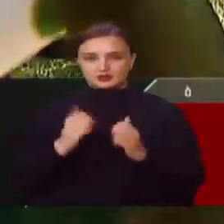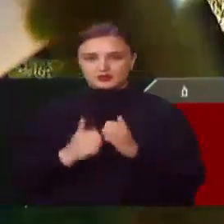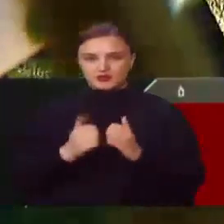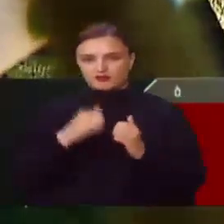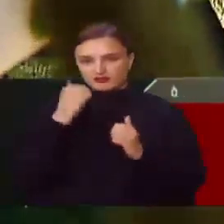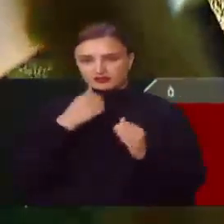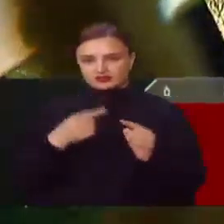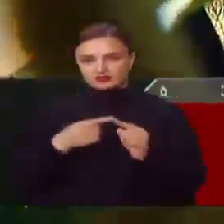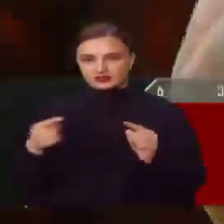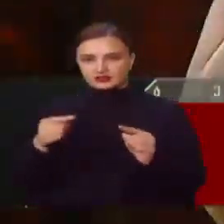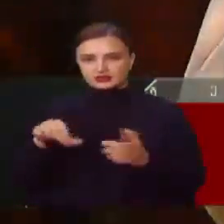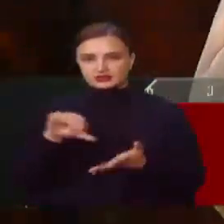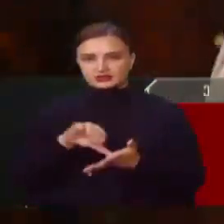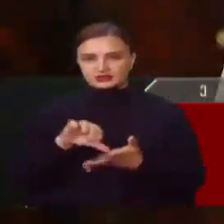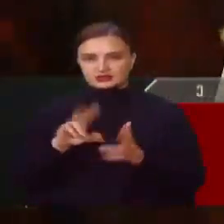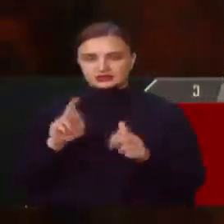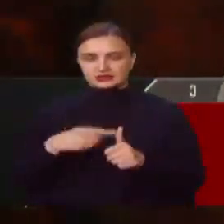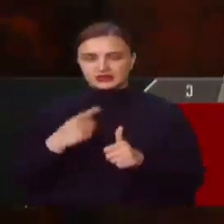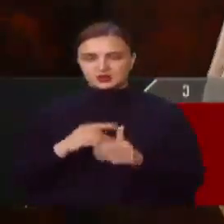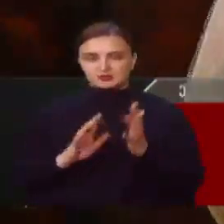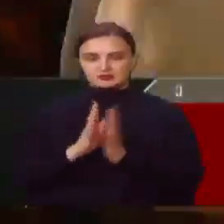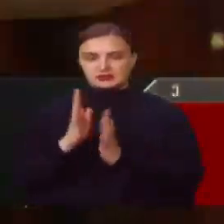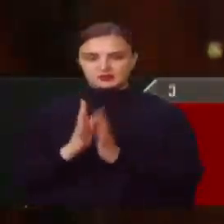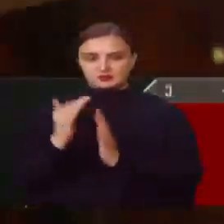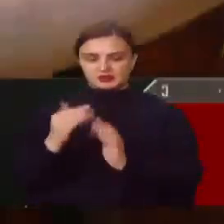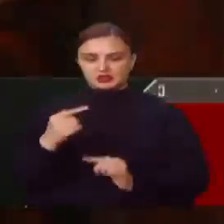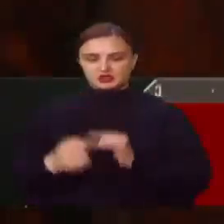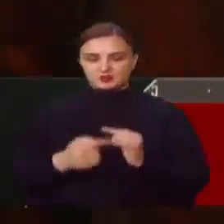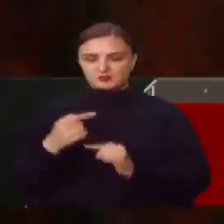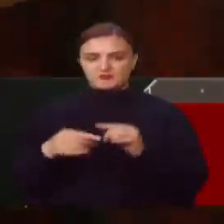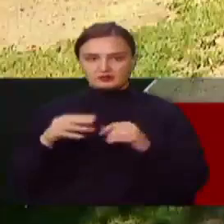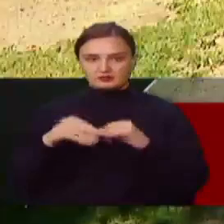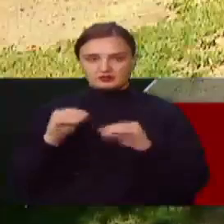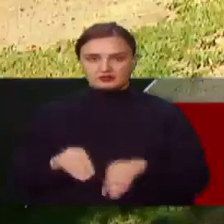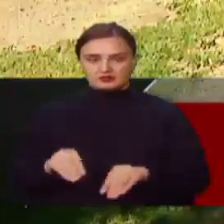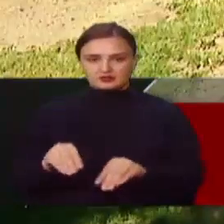გამოჩენილი და საპატიო მოღვაწეების სახელობით მცენარეებს მათი შთამომავლები რგავენა.